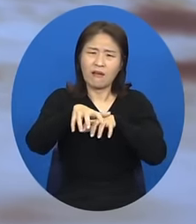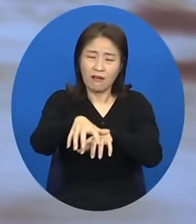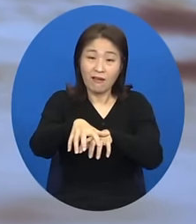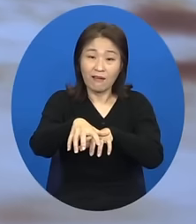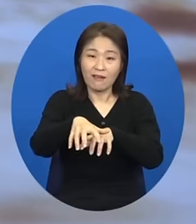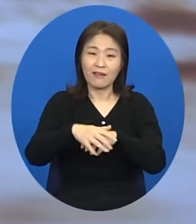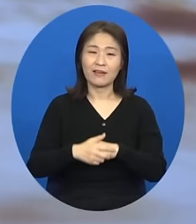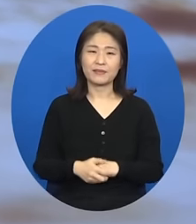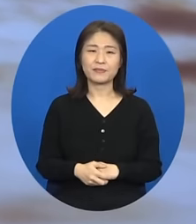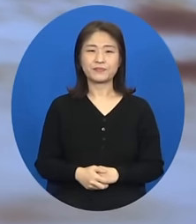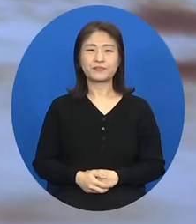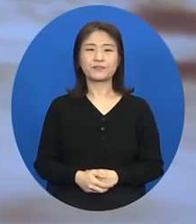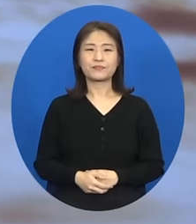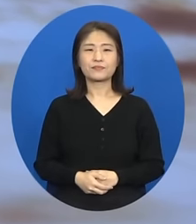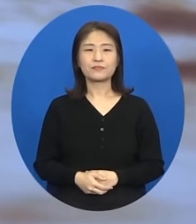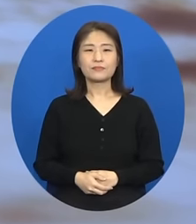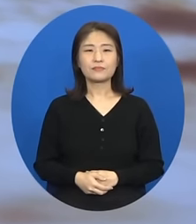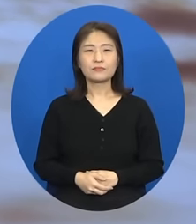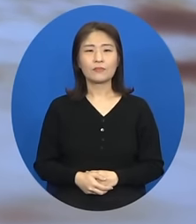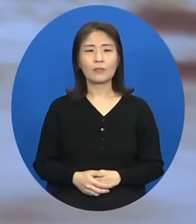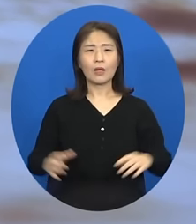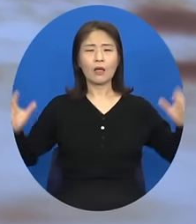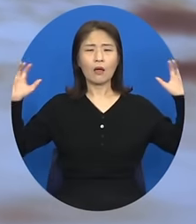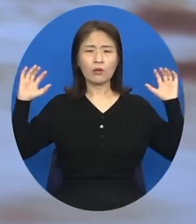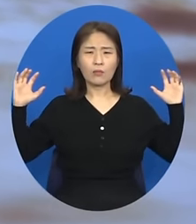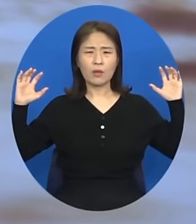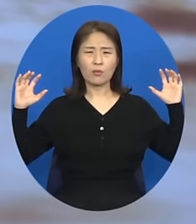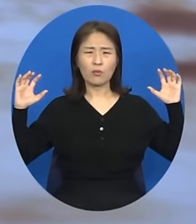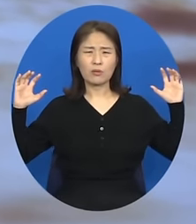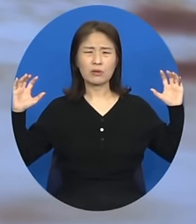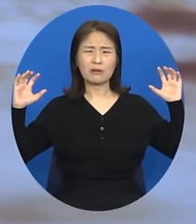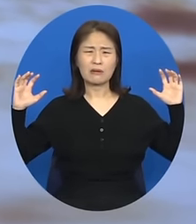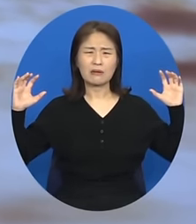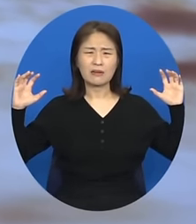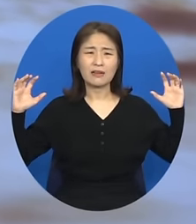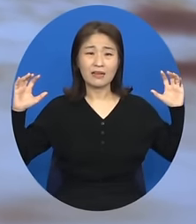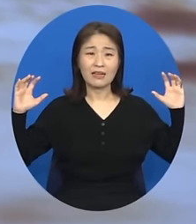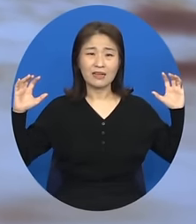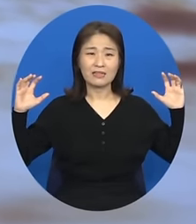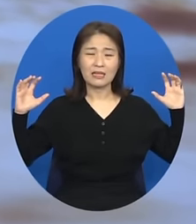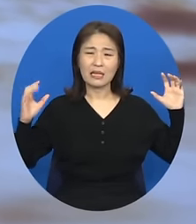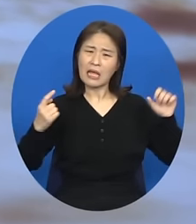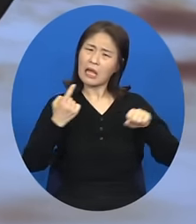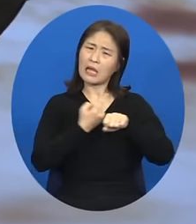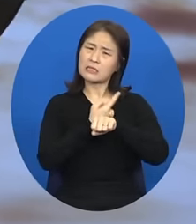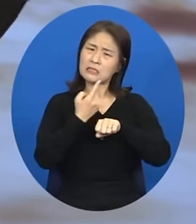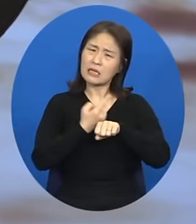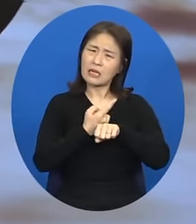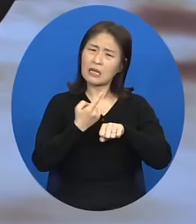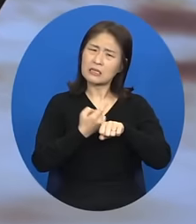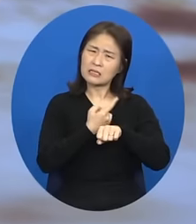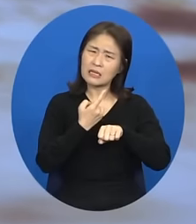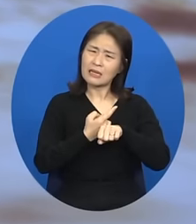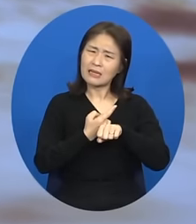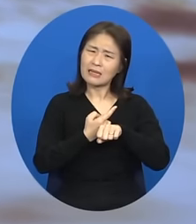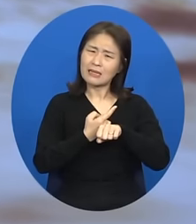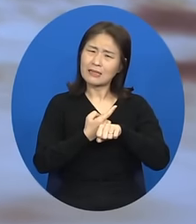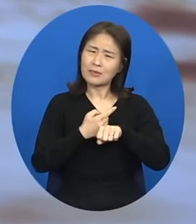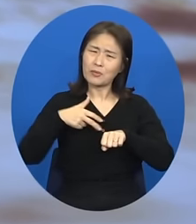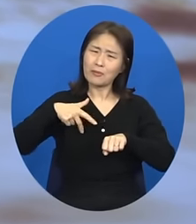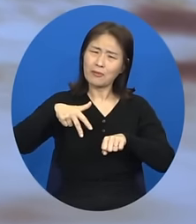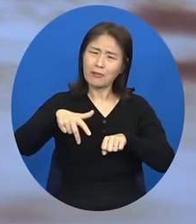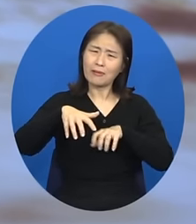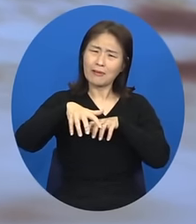때문이죠. 자, 이렇게 어깨에 메고 다니면 뭐가 보이죠, 여러분? 한 시간 정도 걸으면요, 예수님이 생각이 나요. 아,